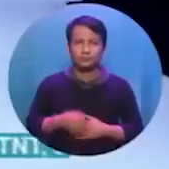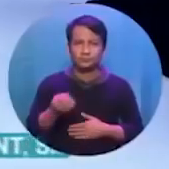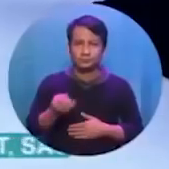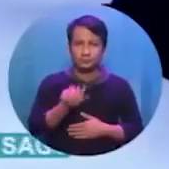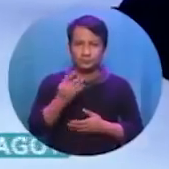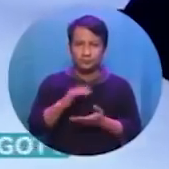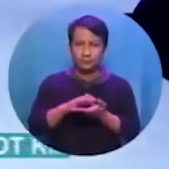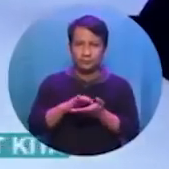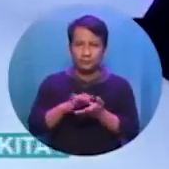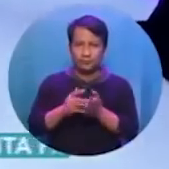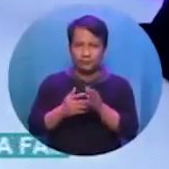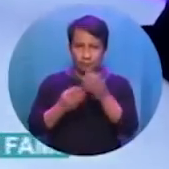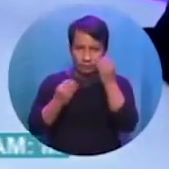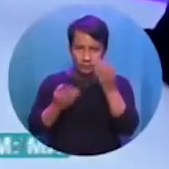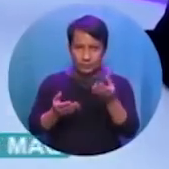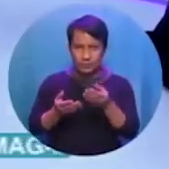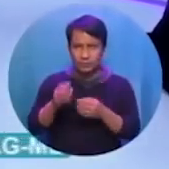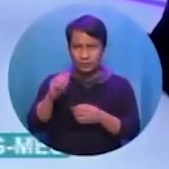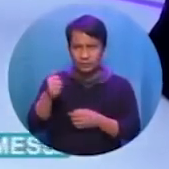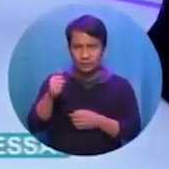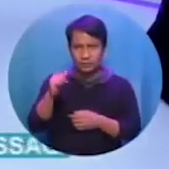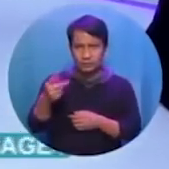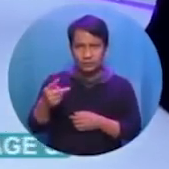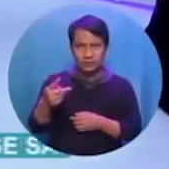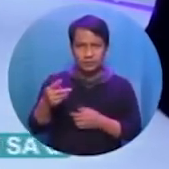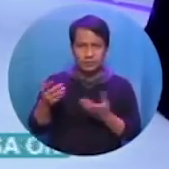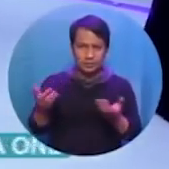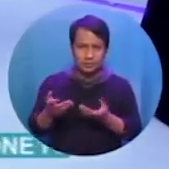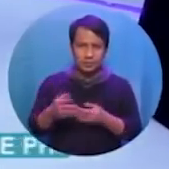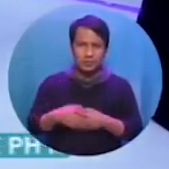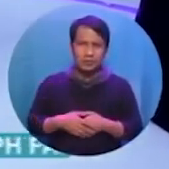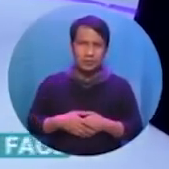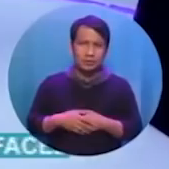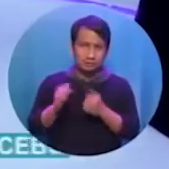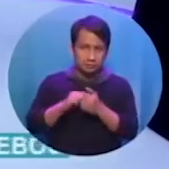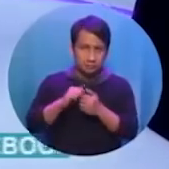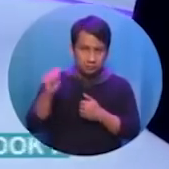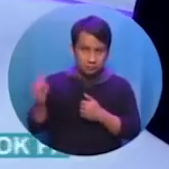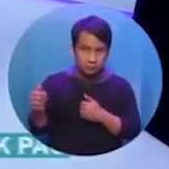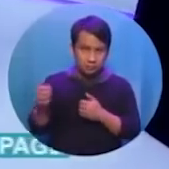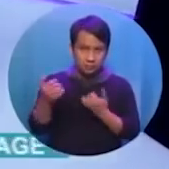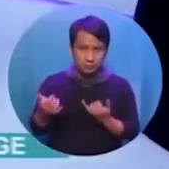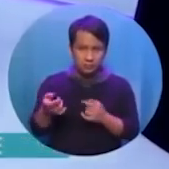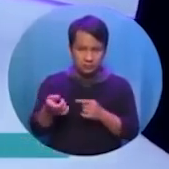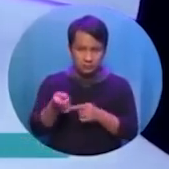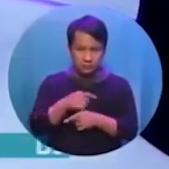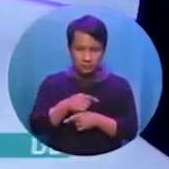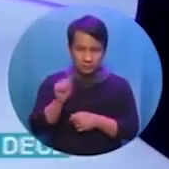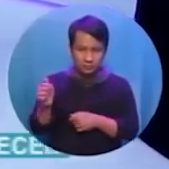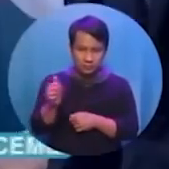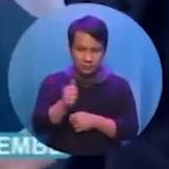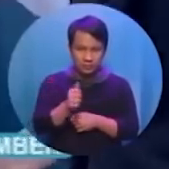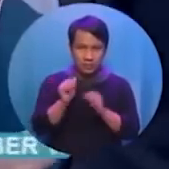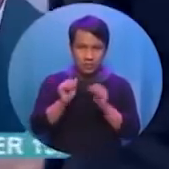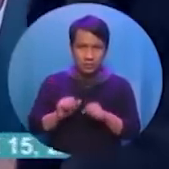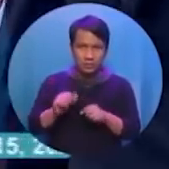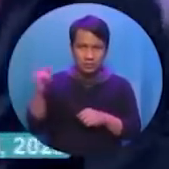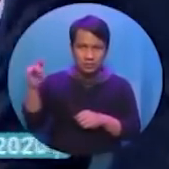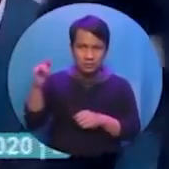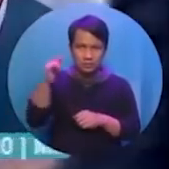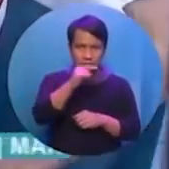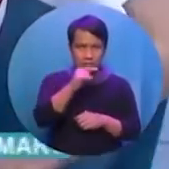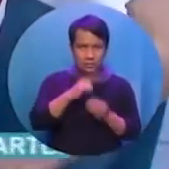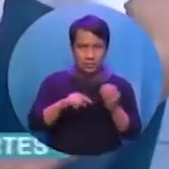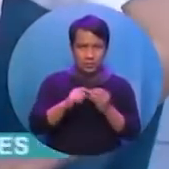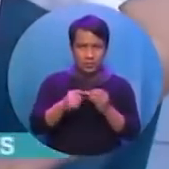natin 10,000 pesos. Santo. Malayo-layo. Ang layo nito. Kailangan pa mag-jet plane tayo